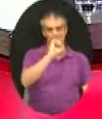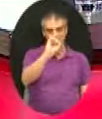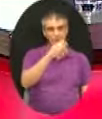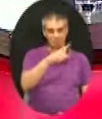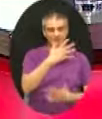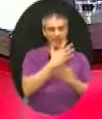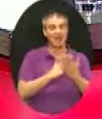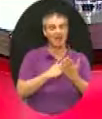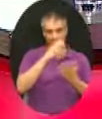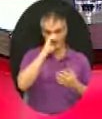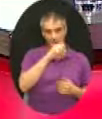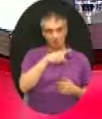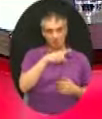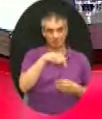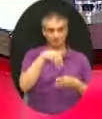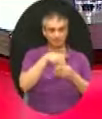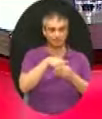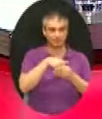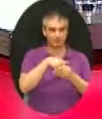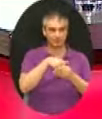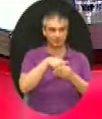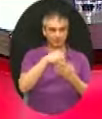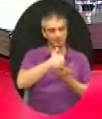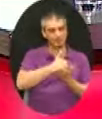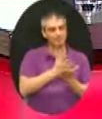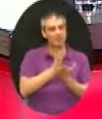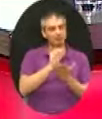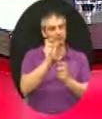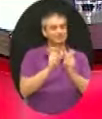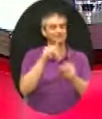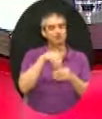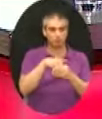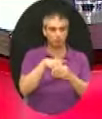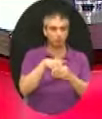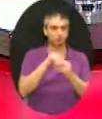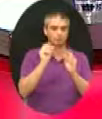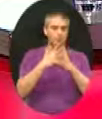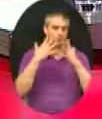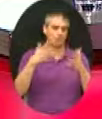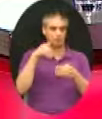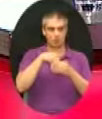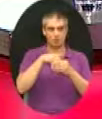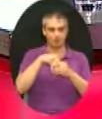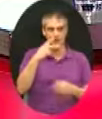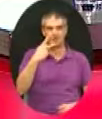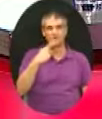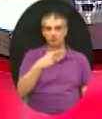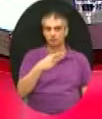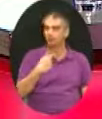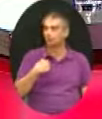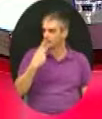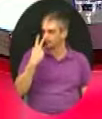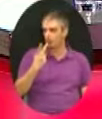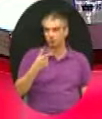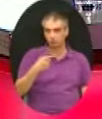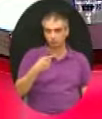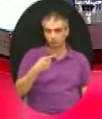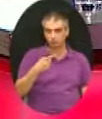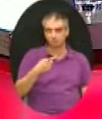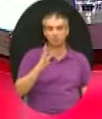החלק הרפובליקני בפלח הציבור הזה די גדול בפלורידה. אנחנו ראינו